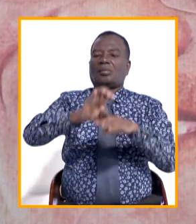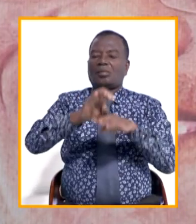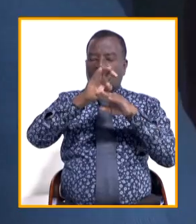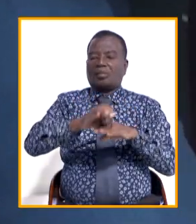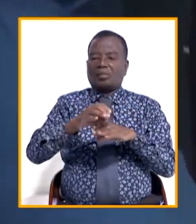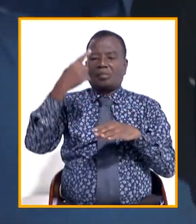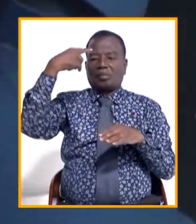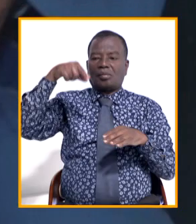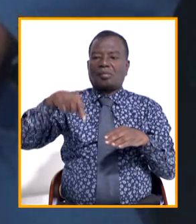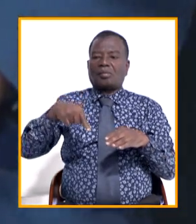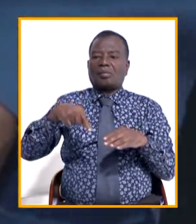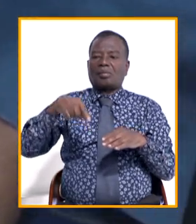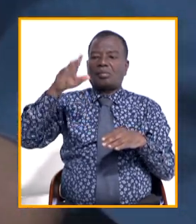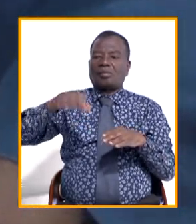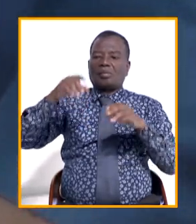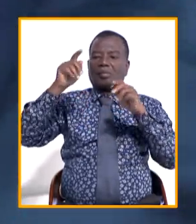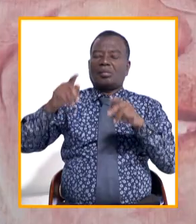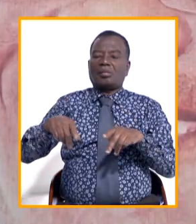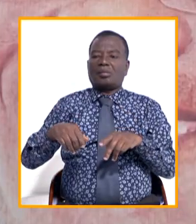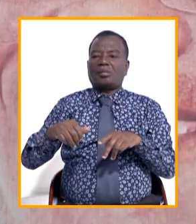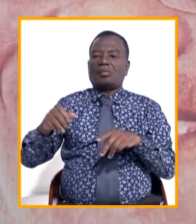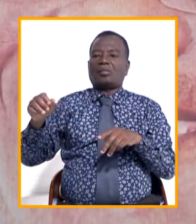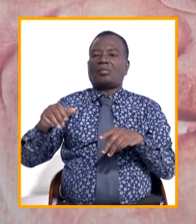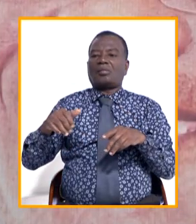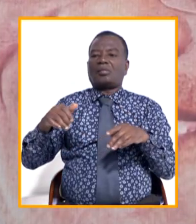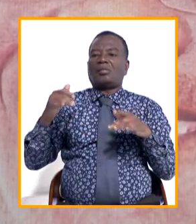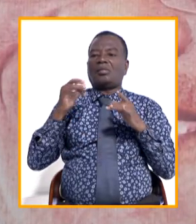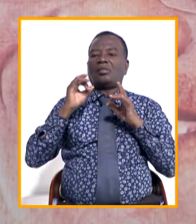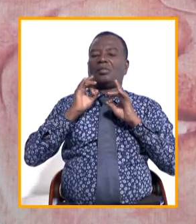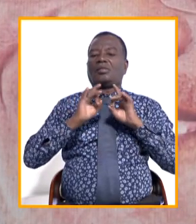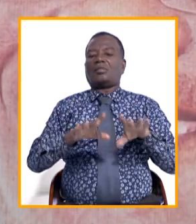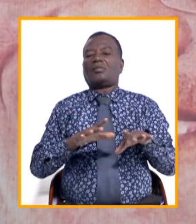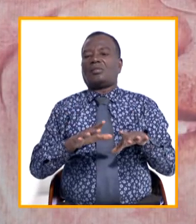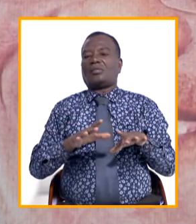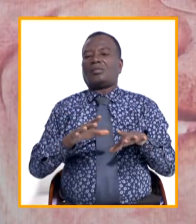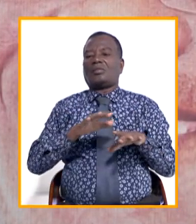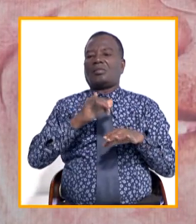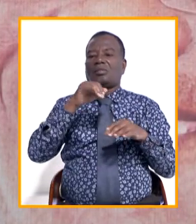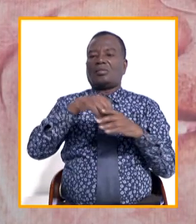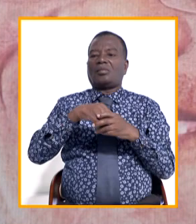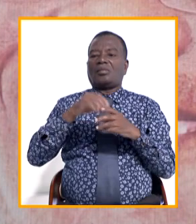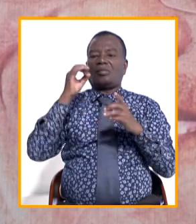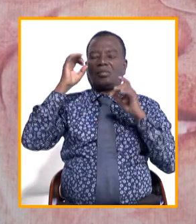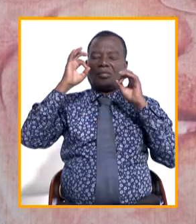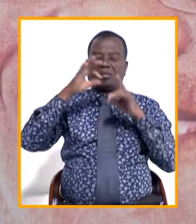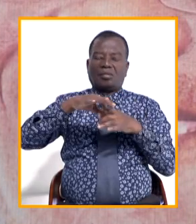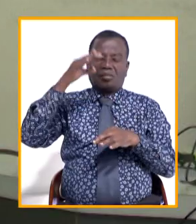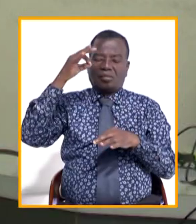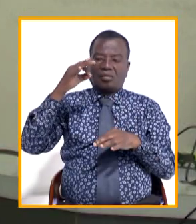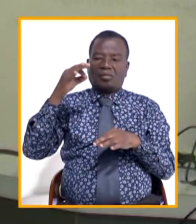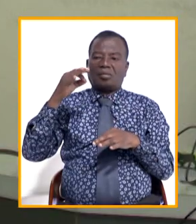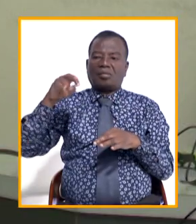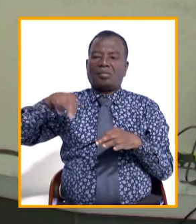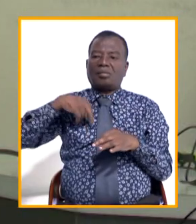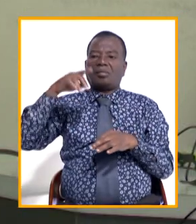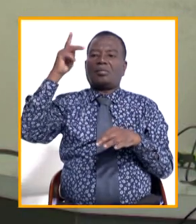hein, afin que ces derniers puissent dissuader ceux qui sont dans cet esprit de transhumance.